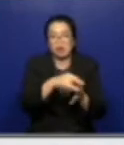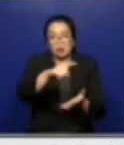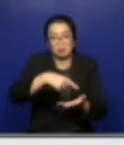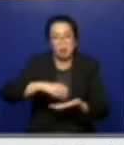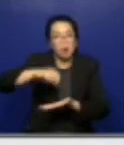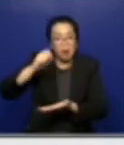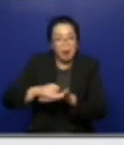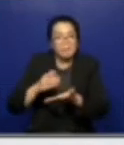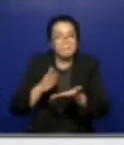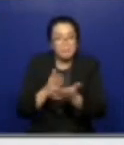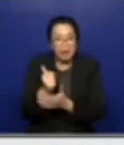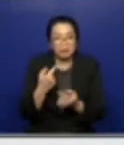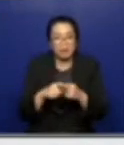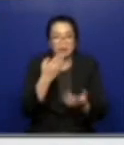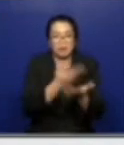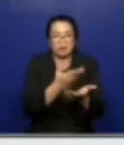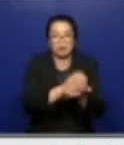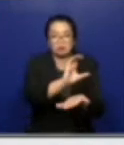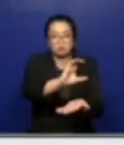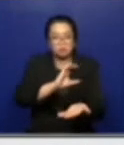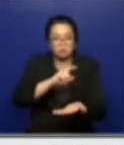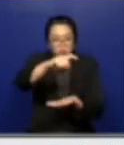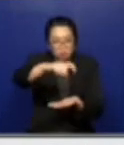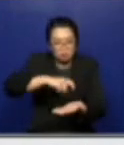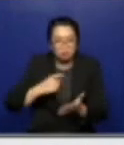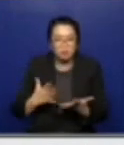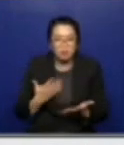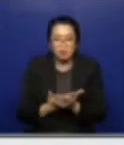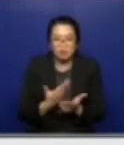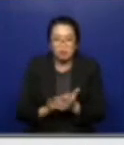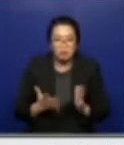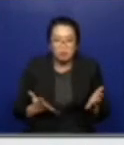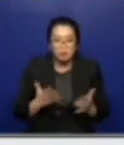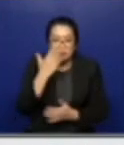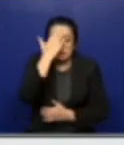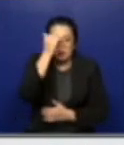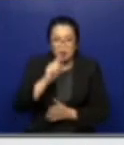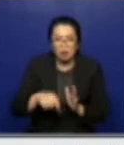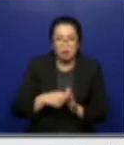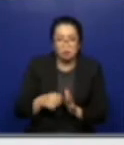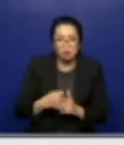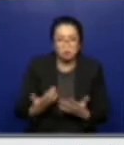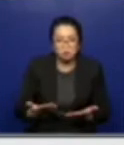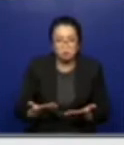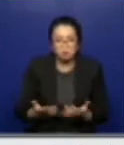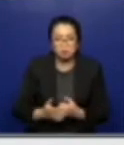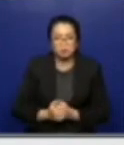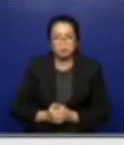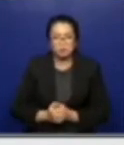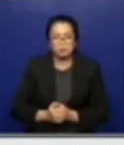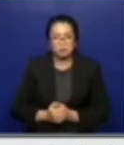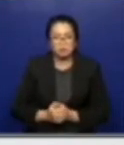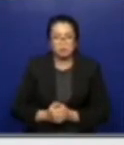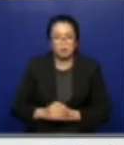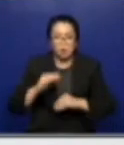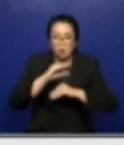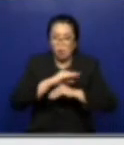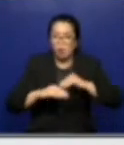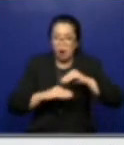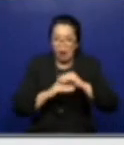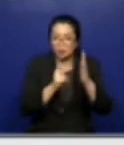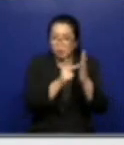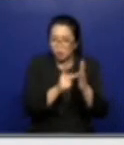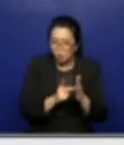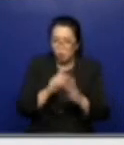แล้วว่าผ่านโครงการแต่ไม่มีเงินให้นี่มันเกิดจากอะไรครับแล้วซอฟโลนเนี่ยผมซึ่งทำ